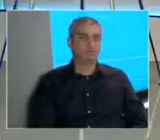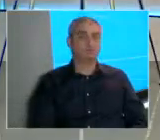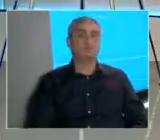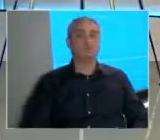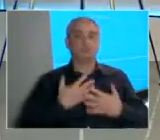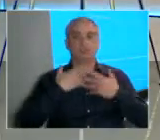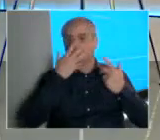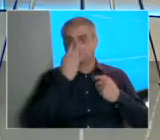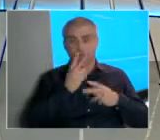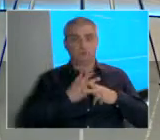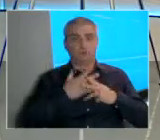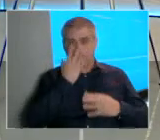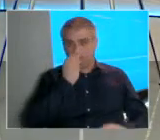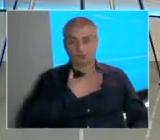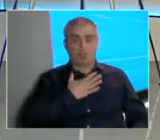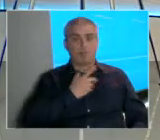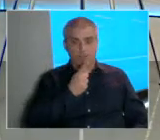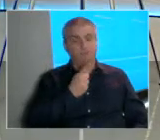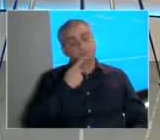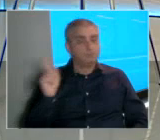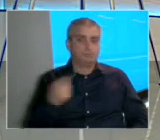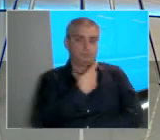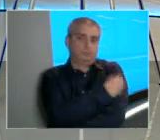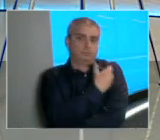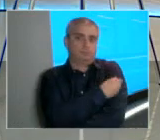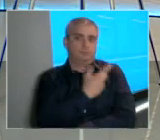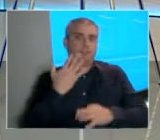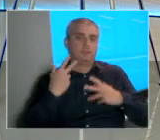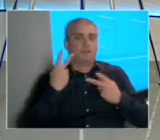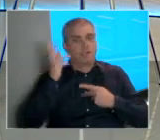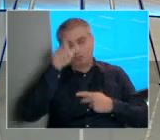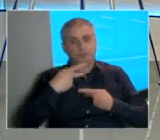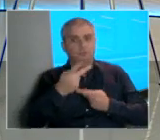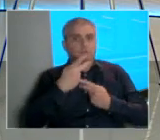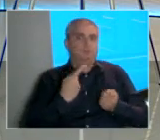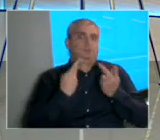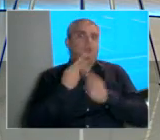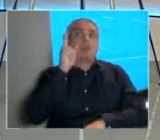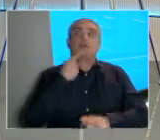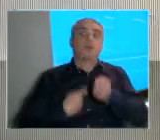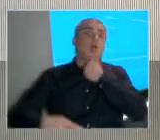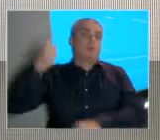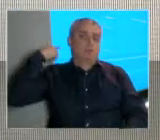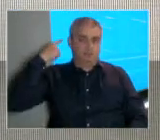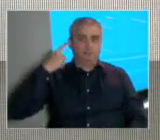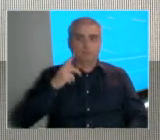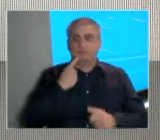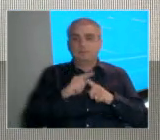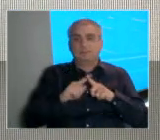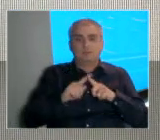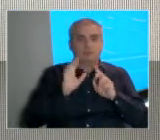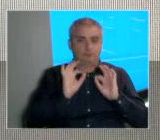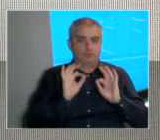השפעת בידיעות אחרונות, זה בכותרת הראשית, לכו להתחסן, זינוק במספר המאושפזים לעומת החורף הקודם, מדברים על הסימפטומים